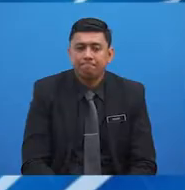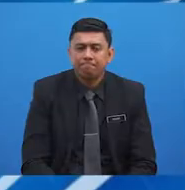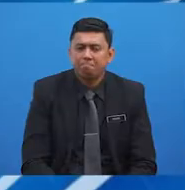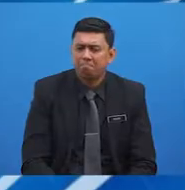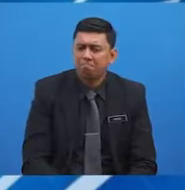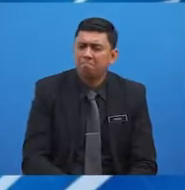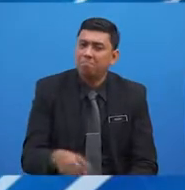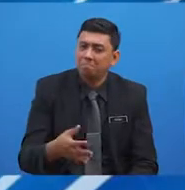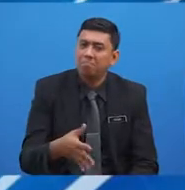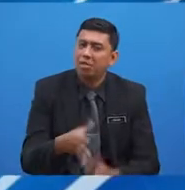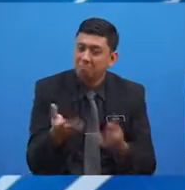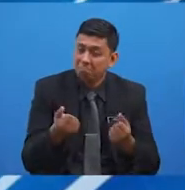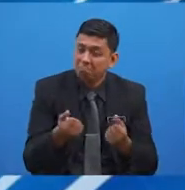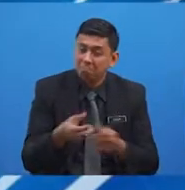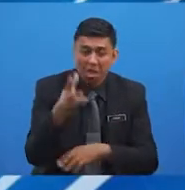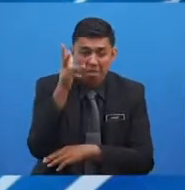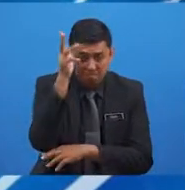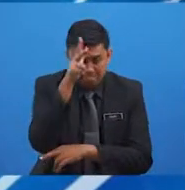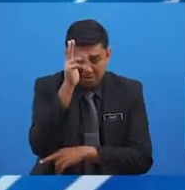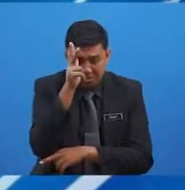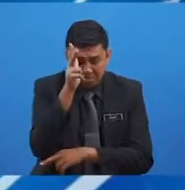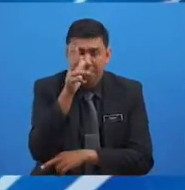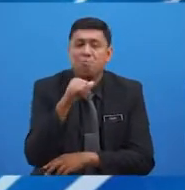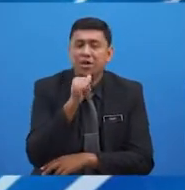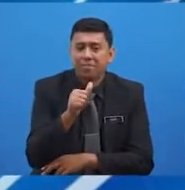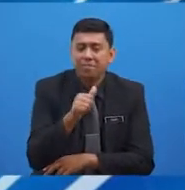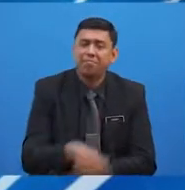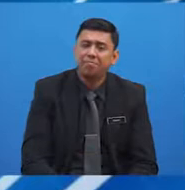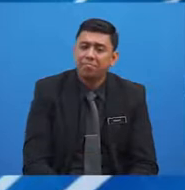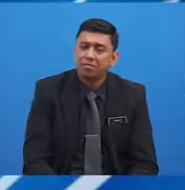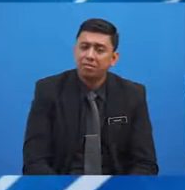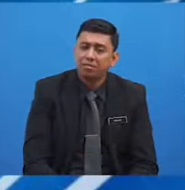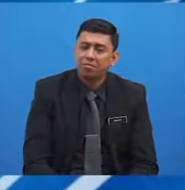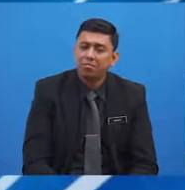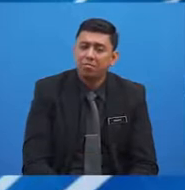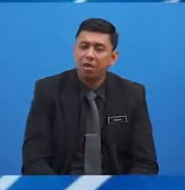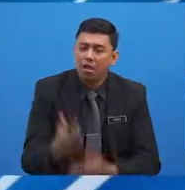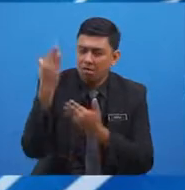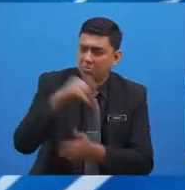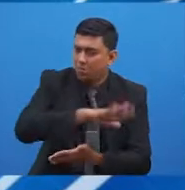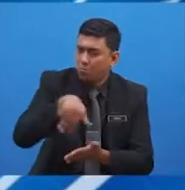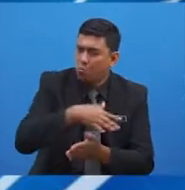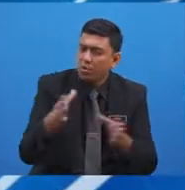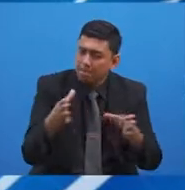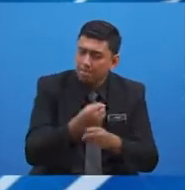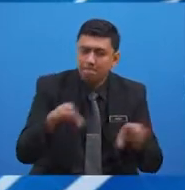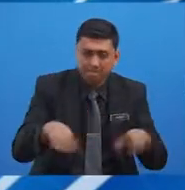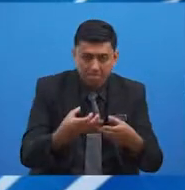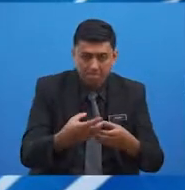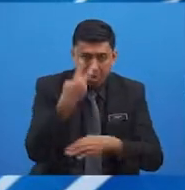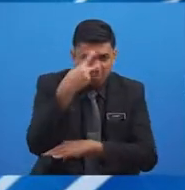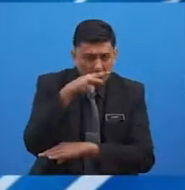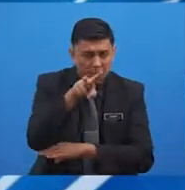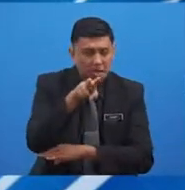Ha, menarik dan kreatif kan? Cikgu harap kamu semua dapat membuat